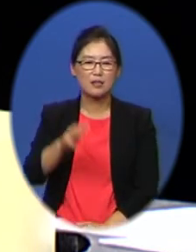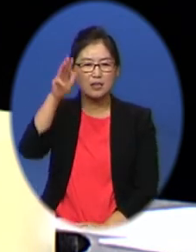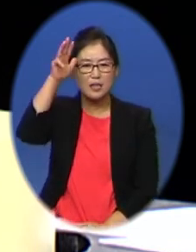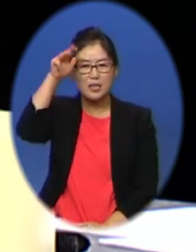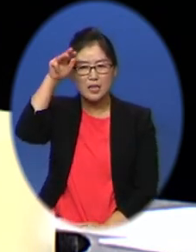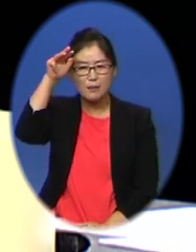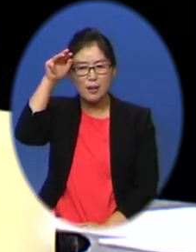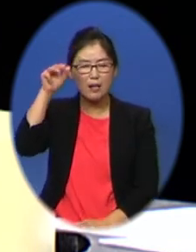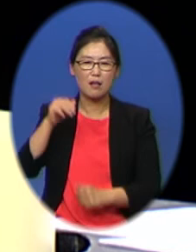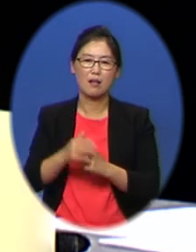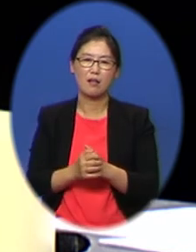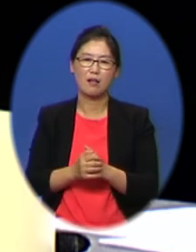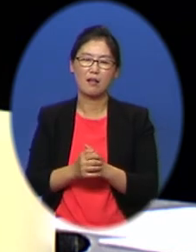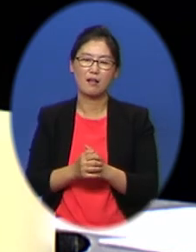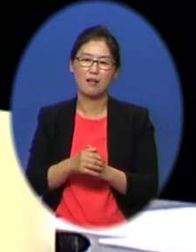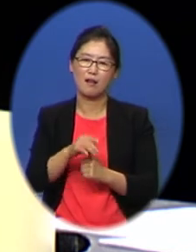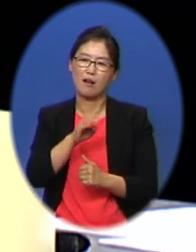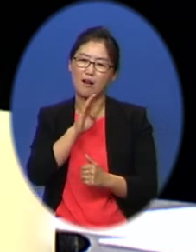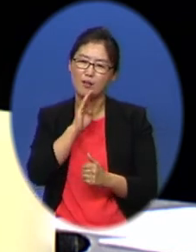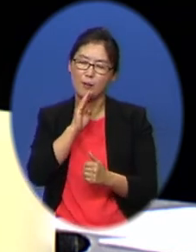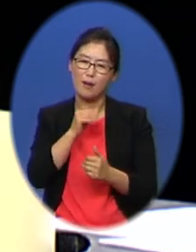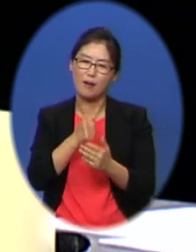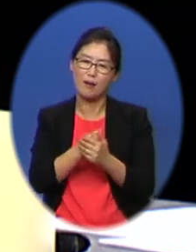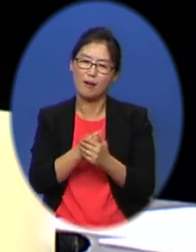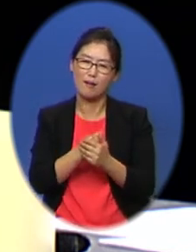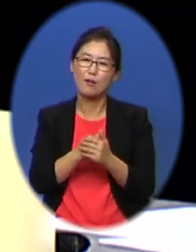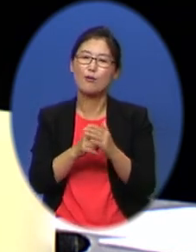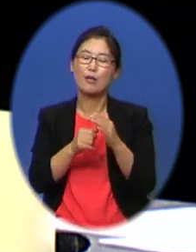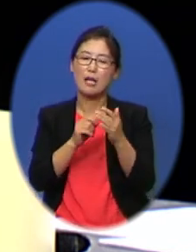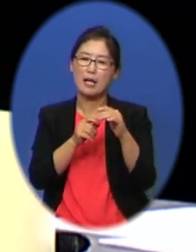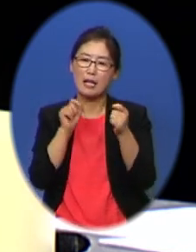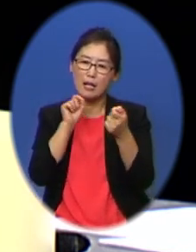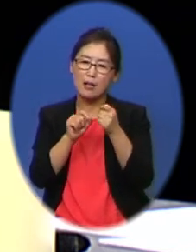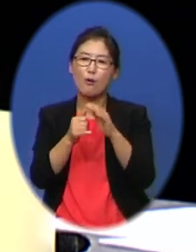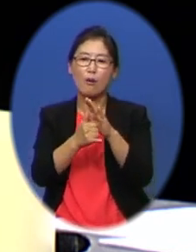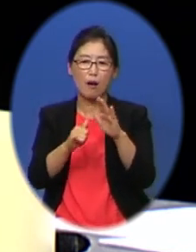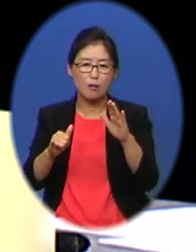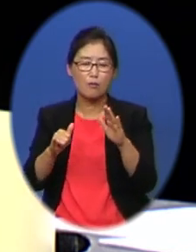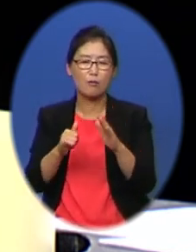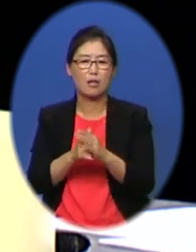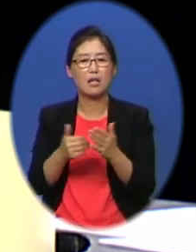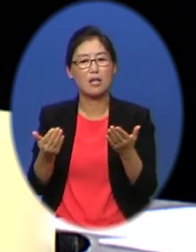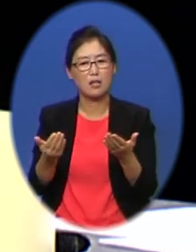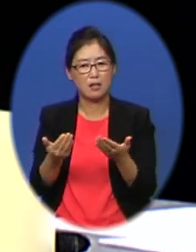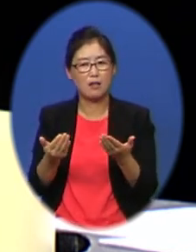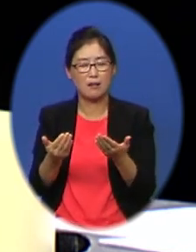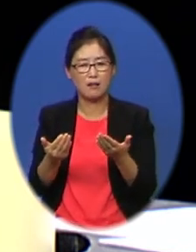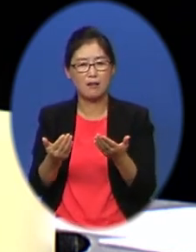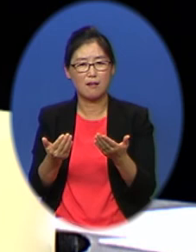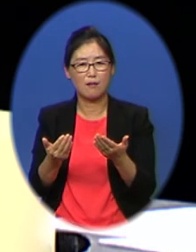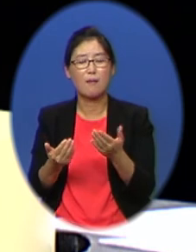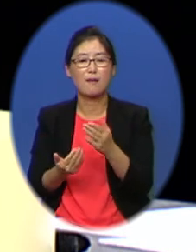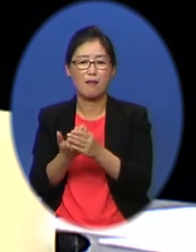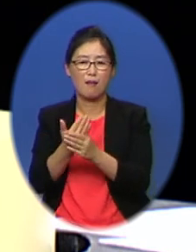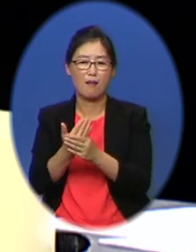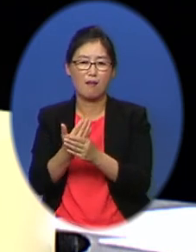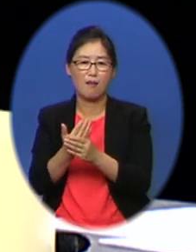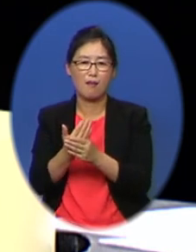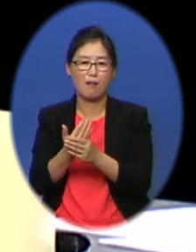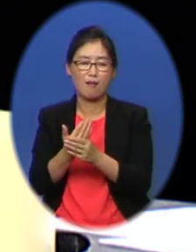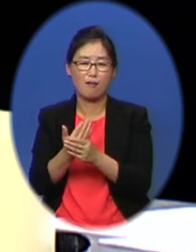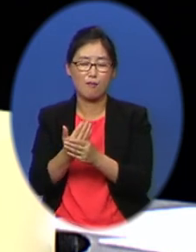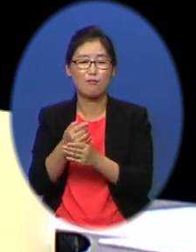더 이상 남의 일이 아닙니다. 우리 가족 혹은 내일이 될 수도 있는 상황에